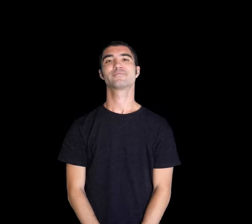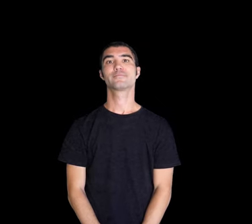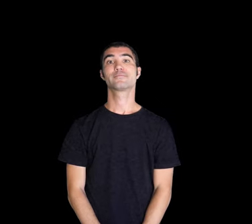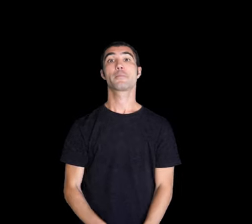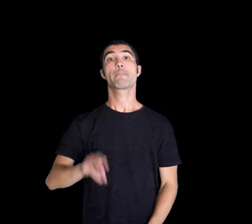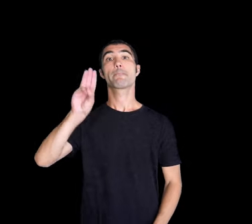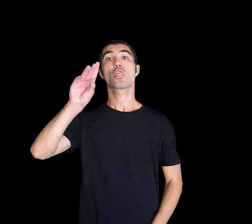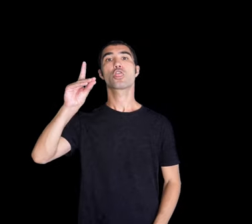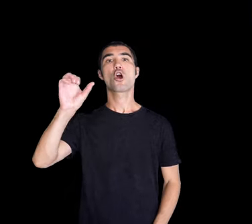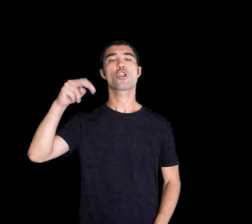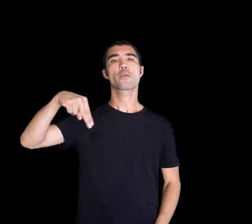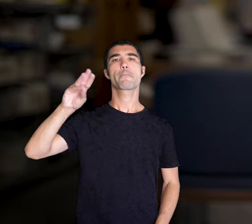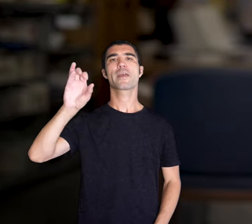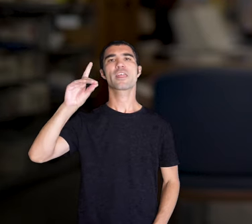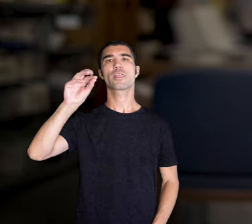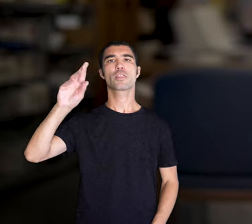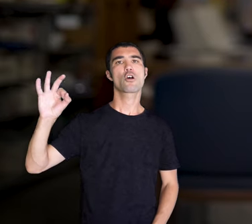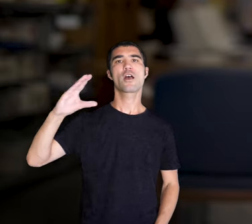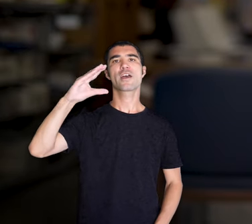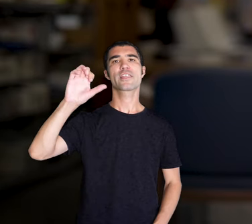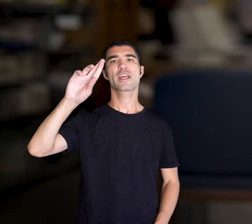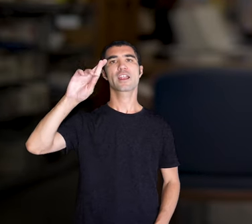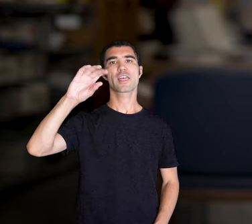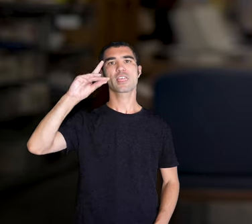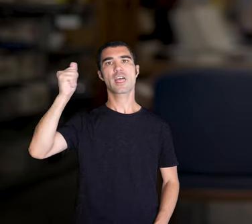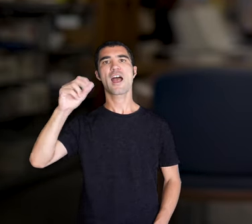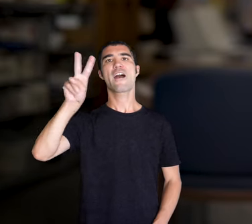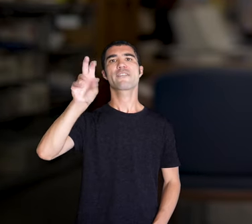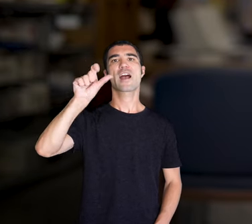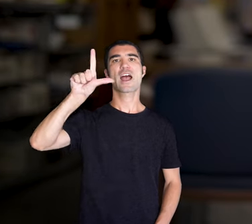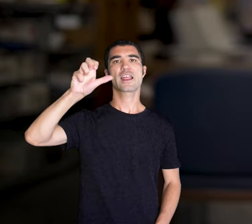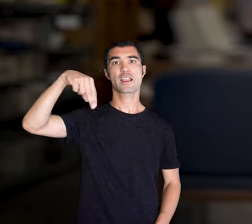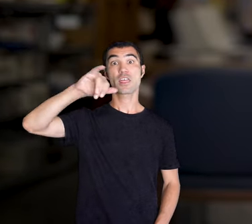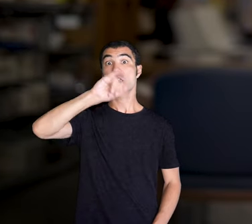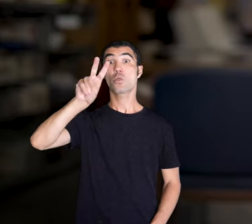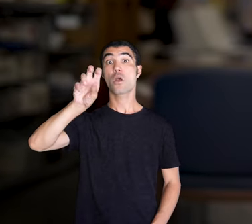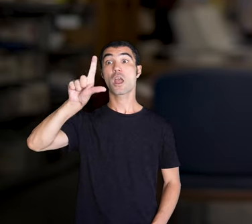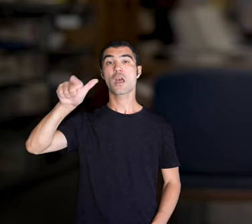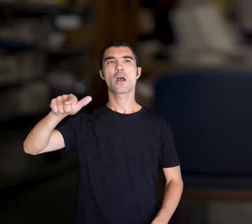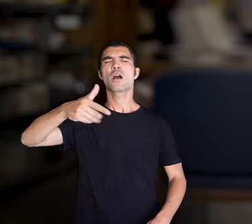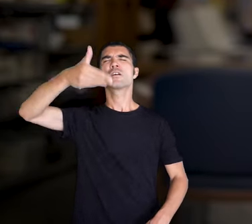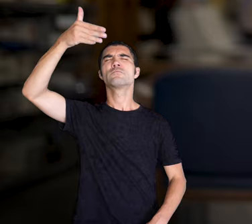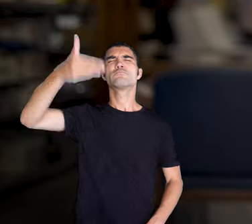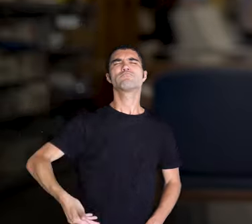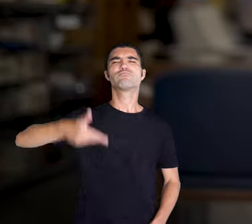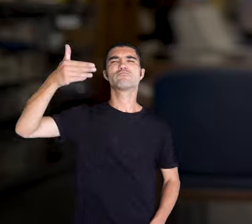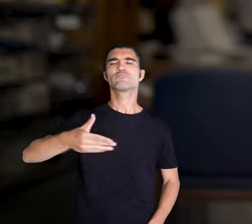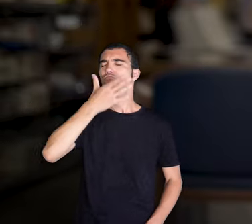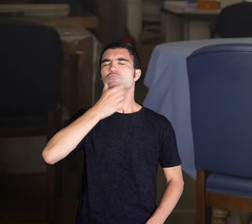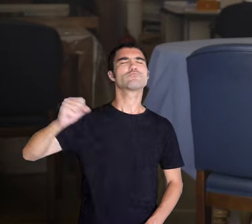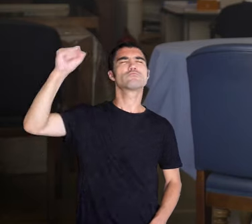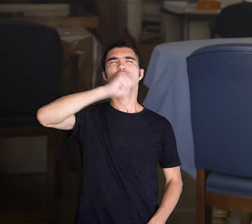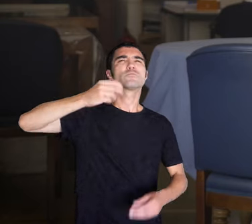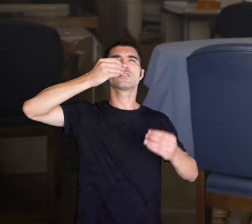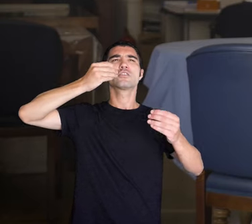I don Pedro Cerdà Valenzuela. Va ser el més gran que s'ha passat dins l'esport de Solla durant, bueno, encara